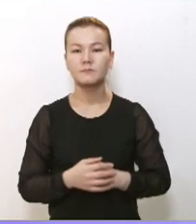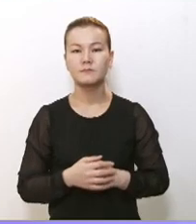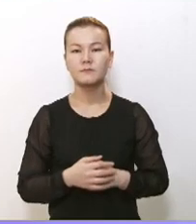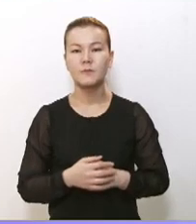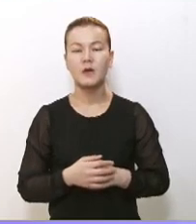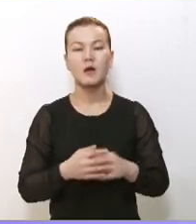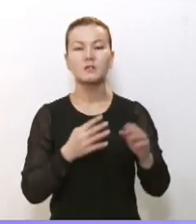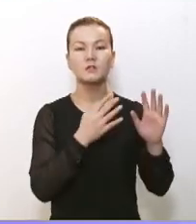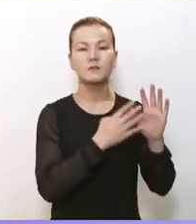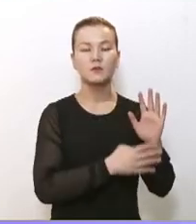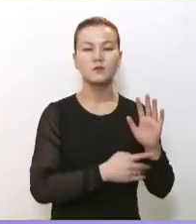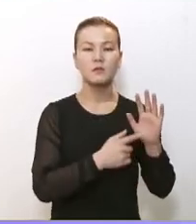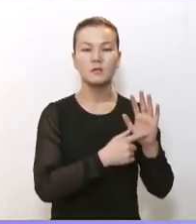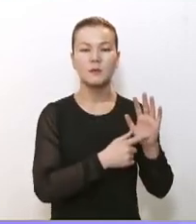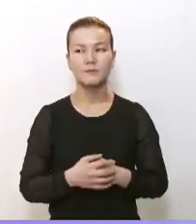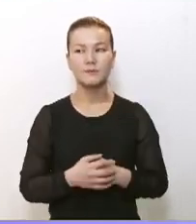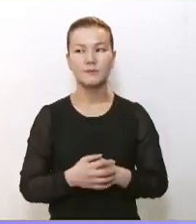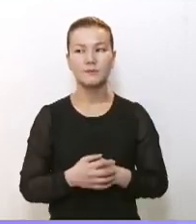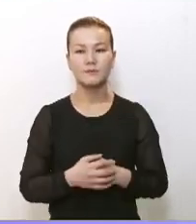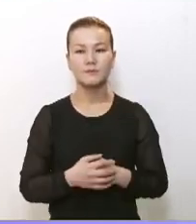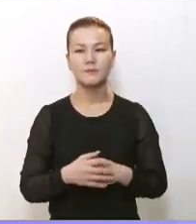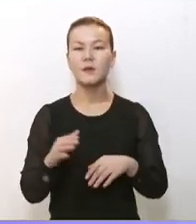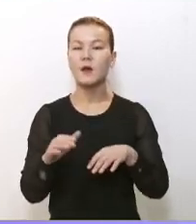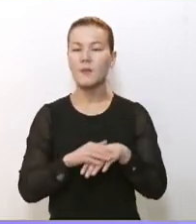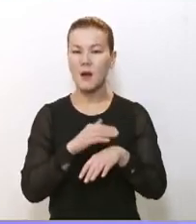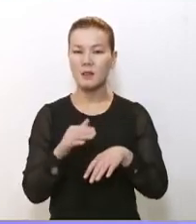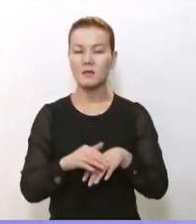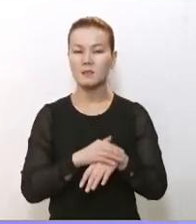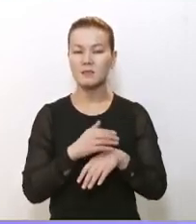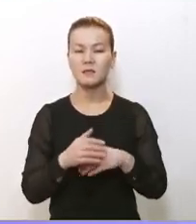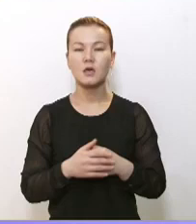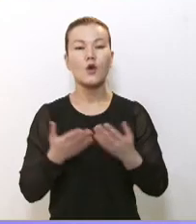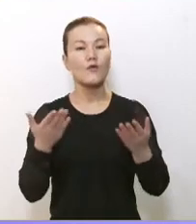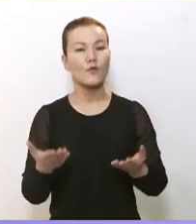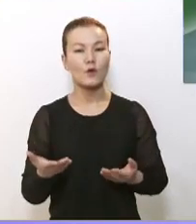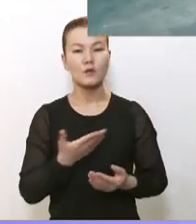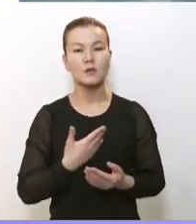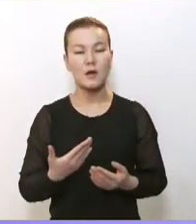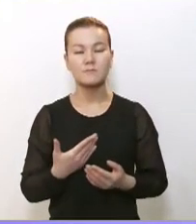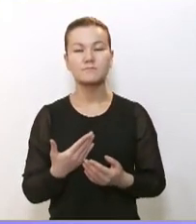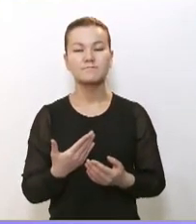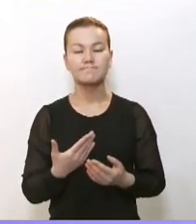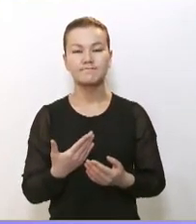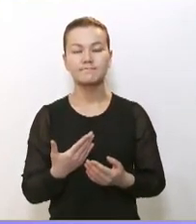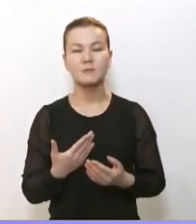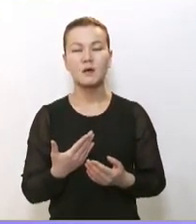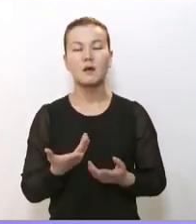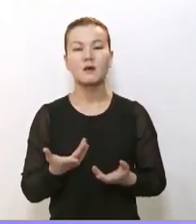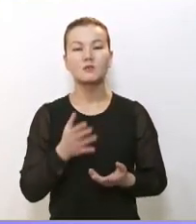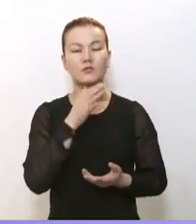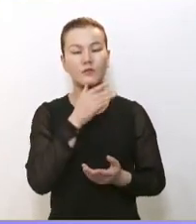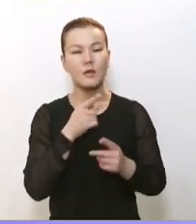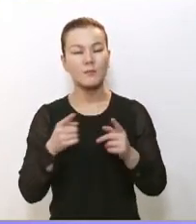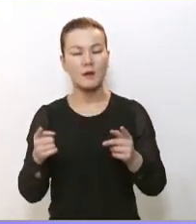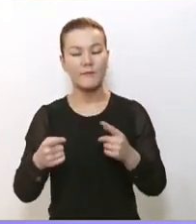308. 97. Молодцы! Вот нам настала пора возвращаться.